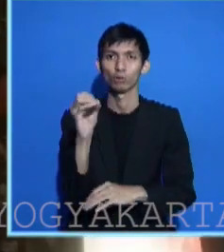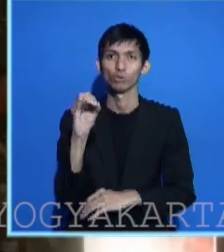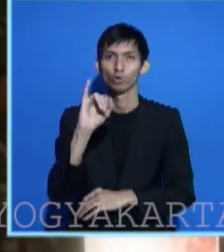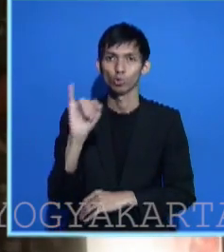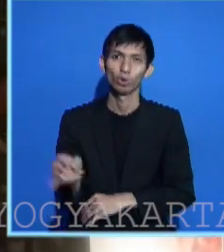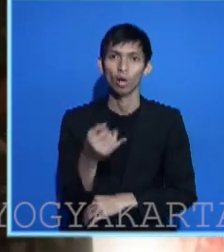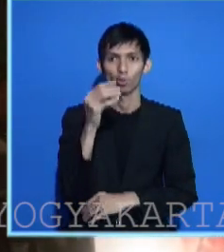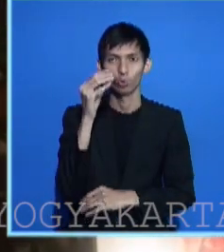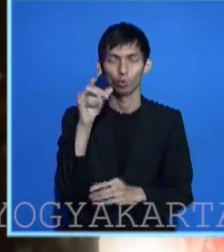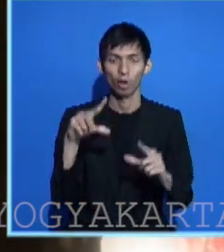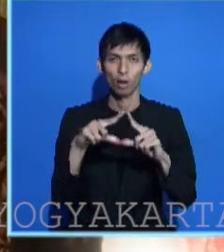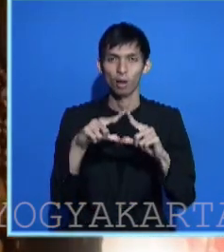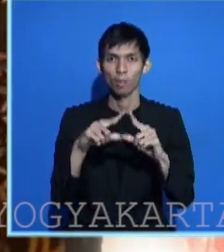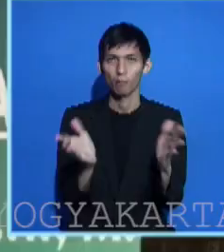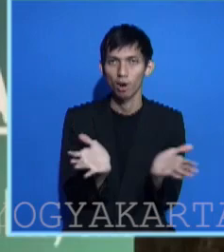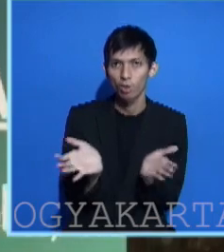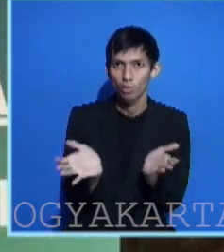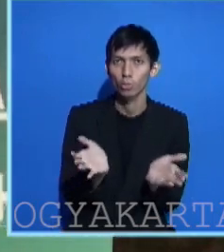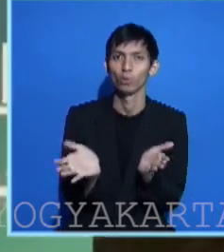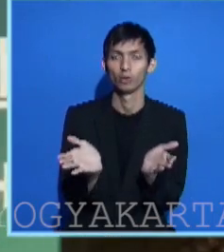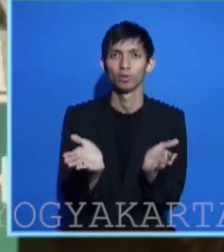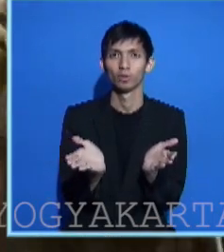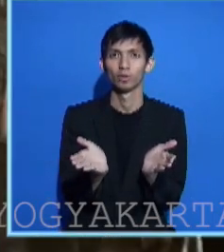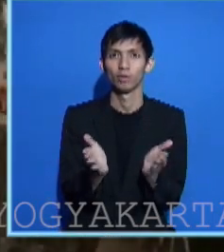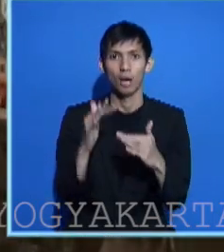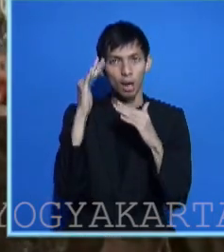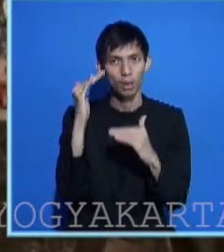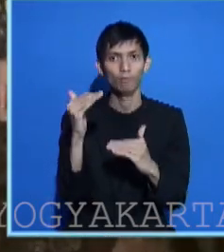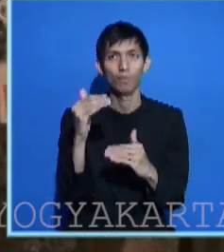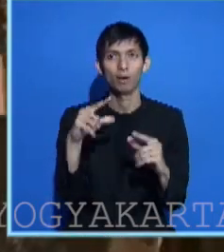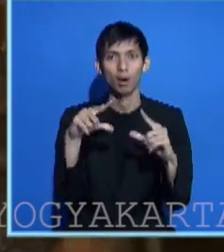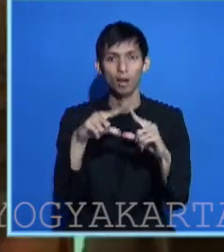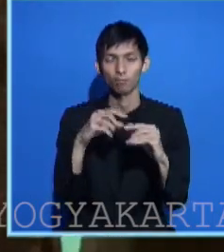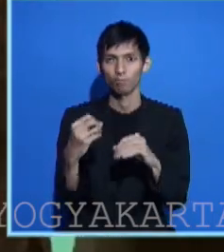penanganan antraks di kabupaten Gunungkidul dengan harapan kasus antraks dapat segera teratasi